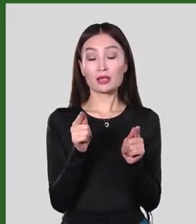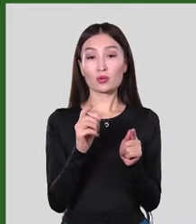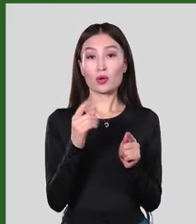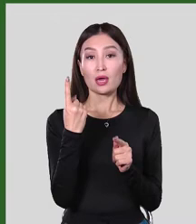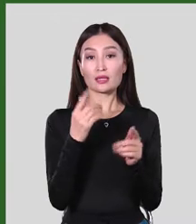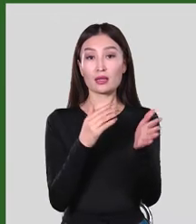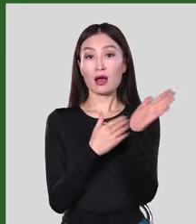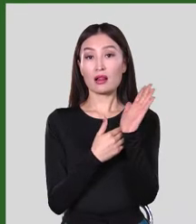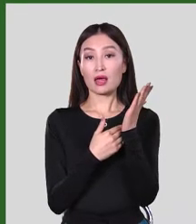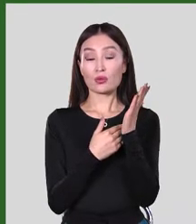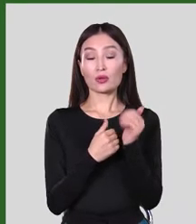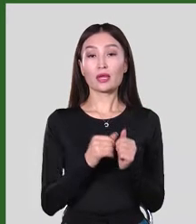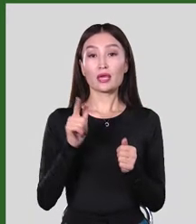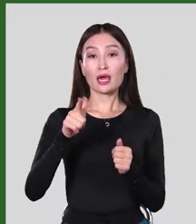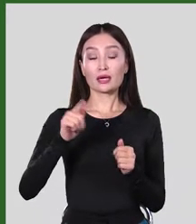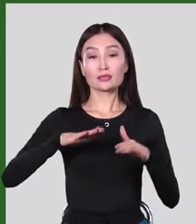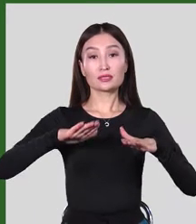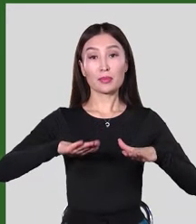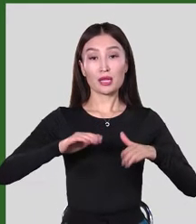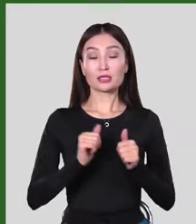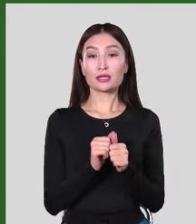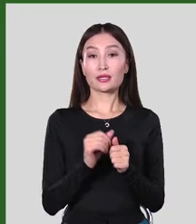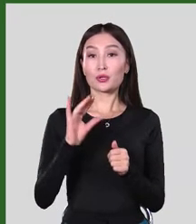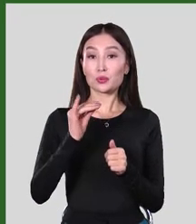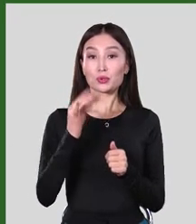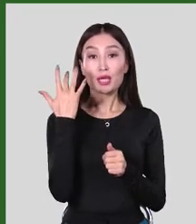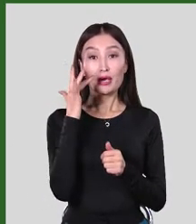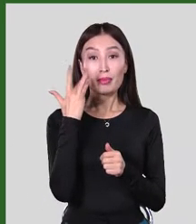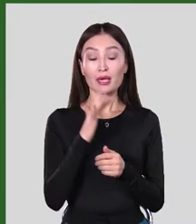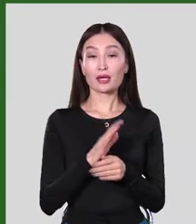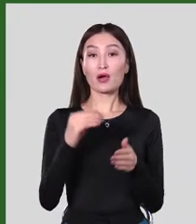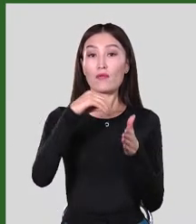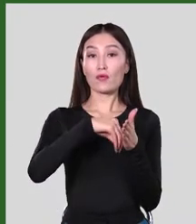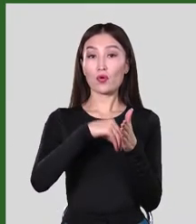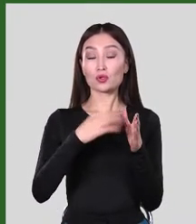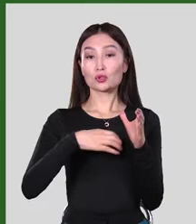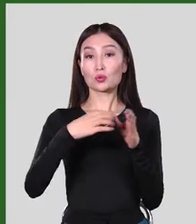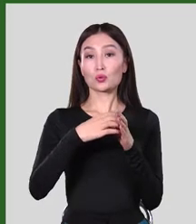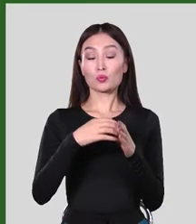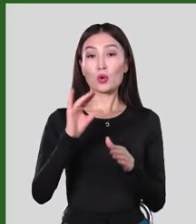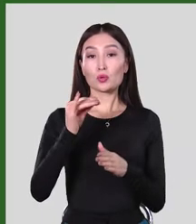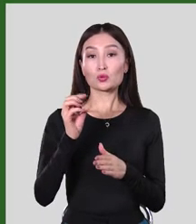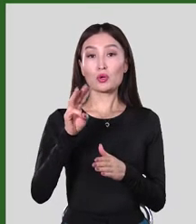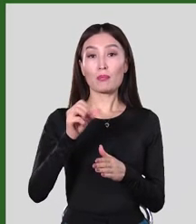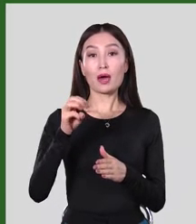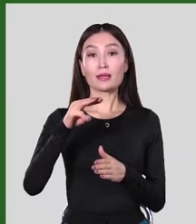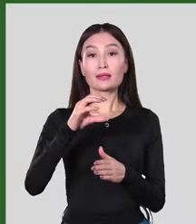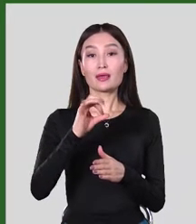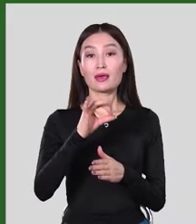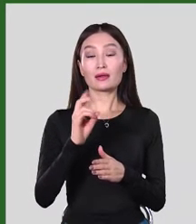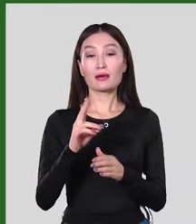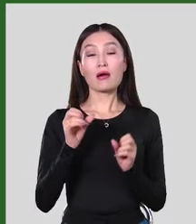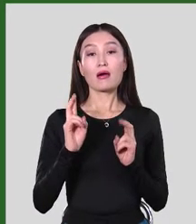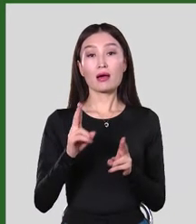ладонь. По географическому положению Южная Америка входит в группу южных материков, как и